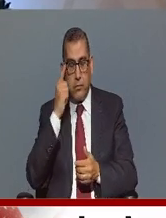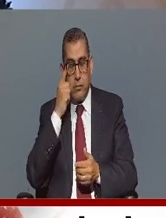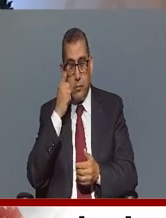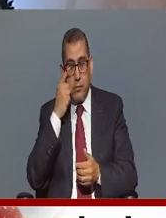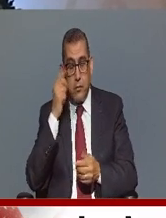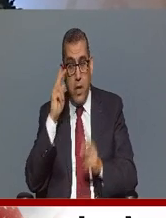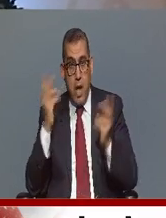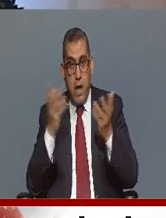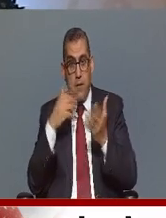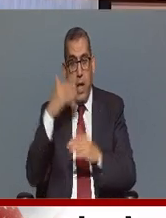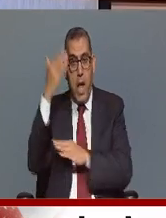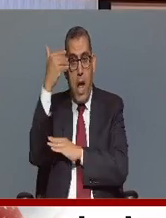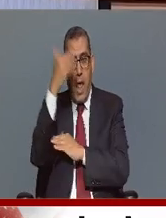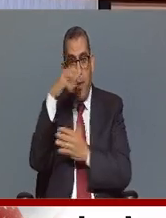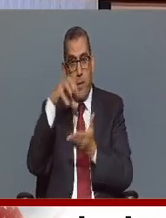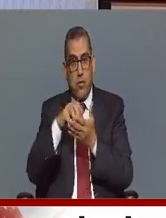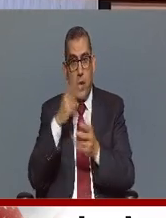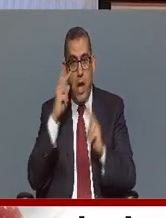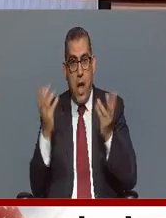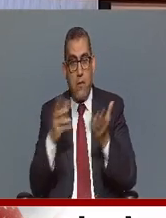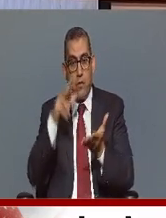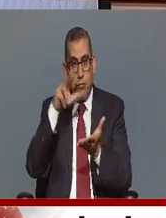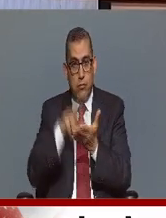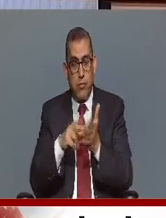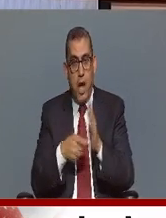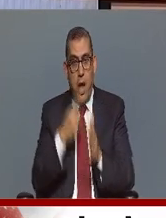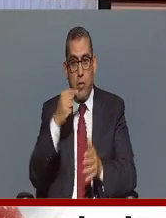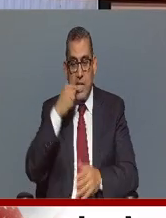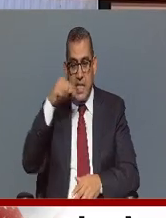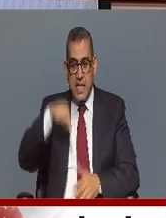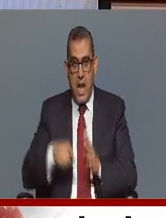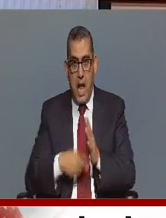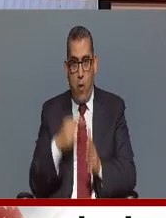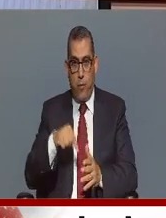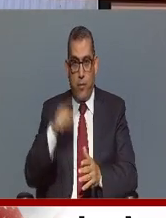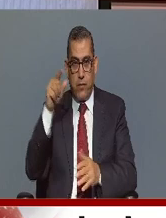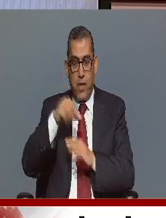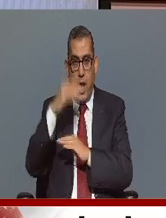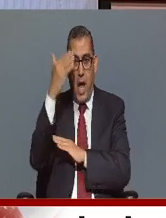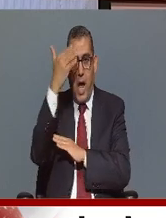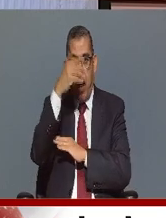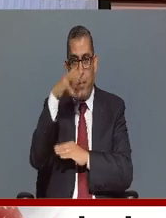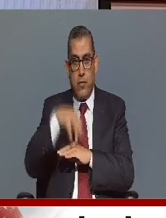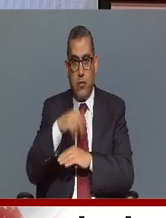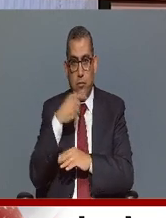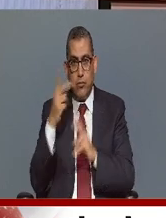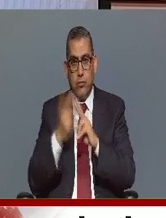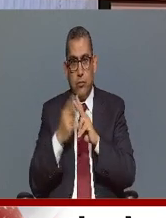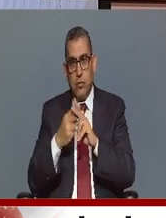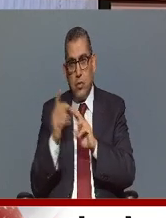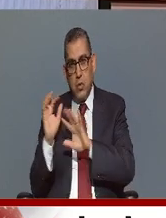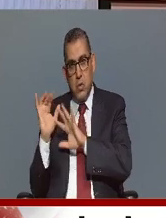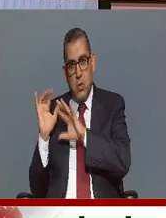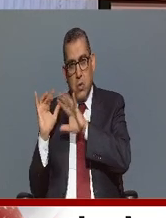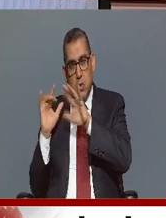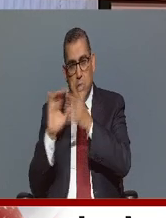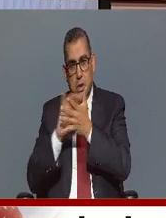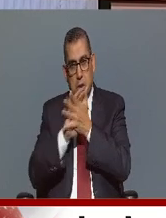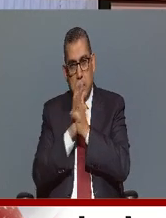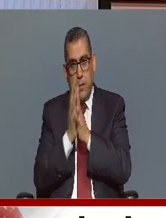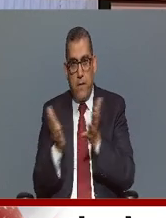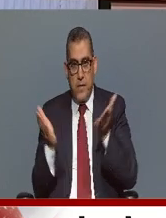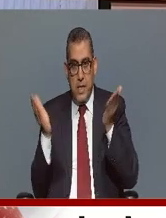ومهرجان العالمين، وأقيمت النسخة الأولى منه هذا العام، وطبعا شهدت رواج كبير جدا، وضع